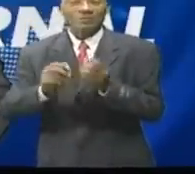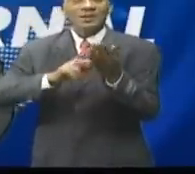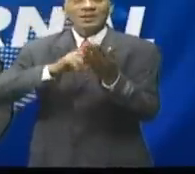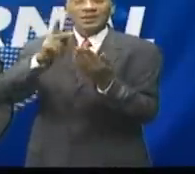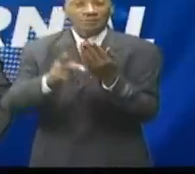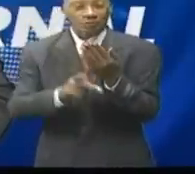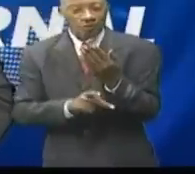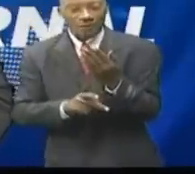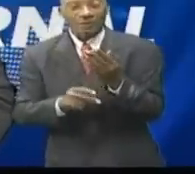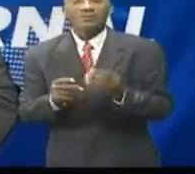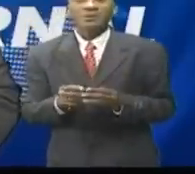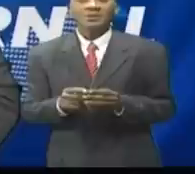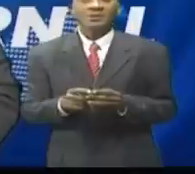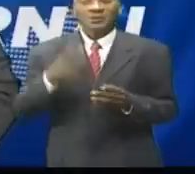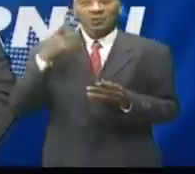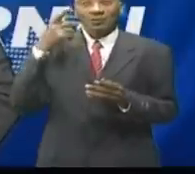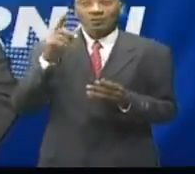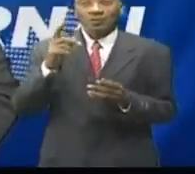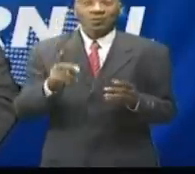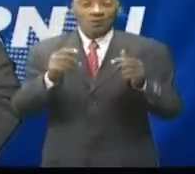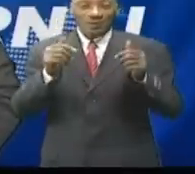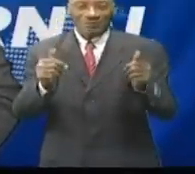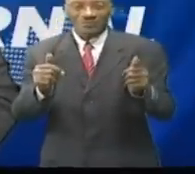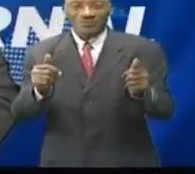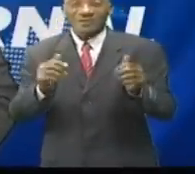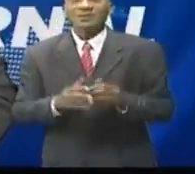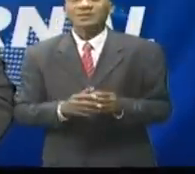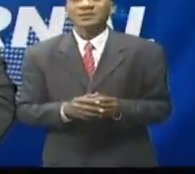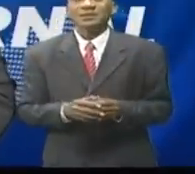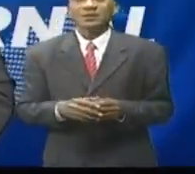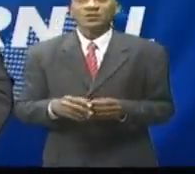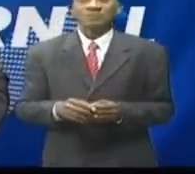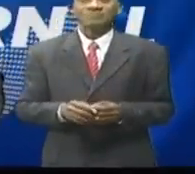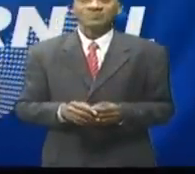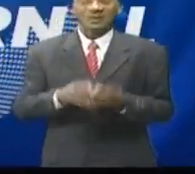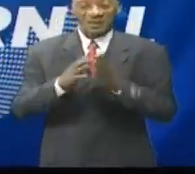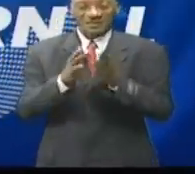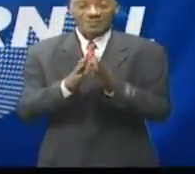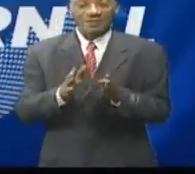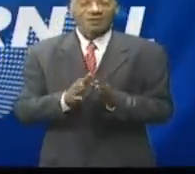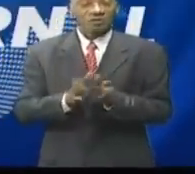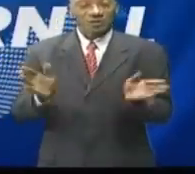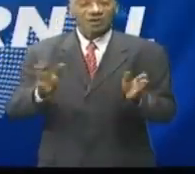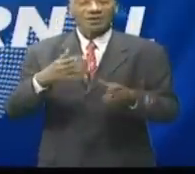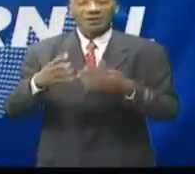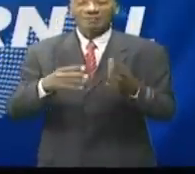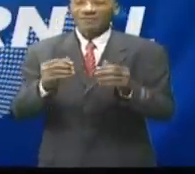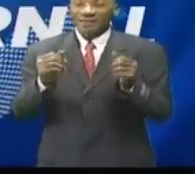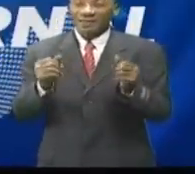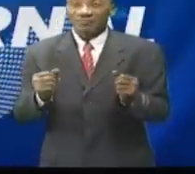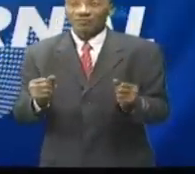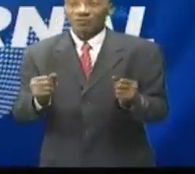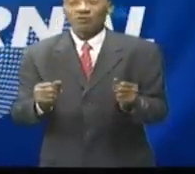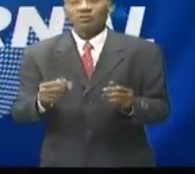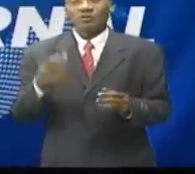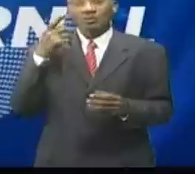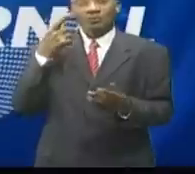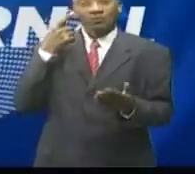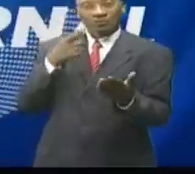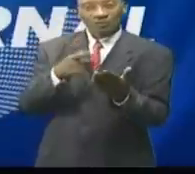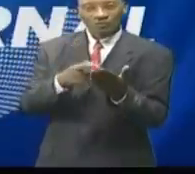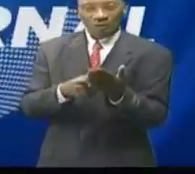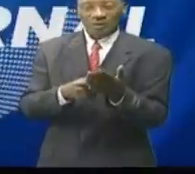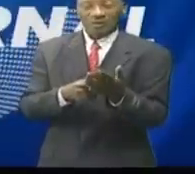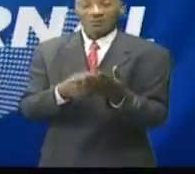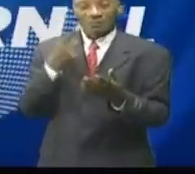pris corps quand après ces ports à l'impact socio-économique très important va accueillir des gros bateaux venant du monde et la République